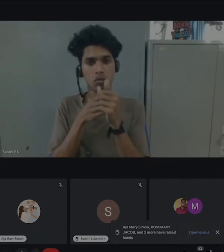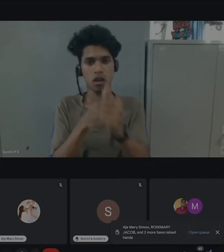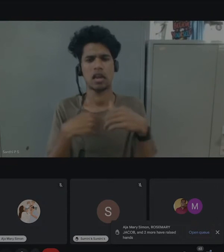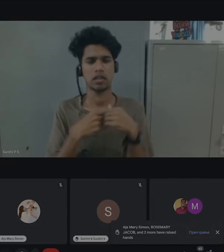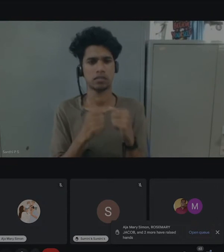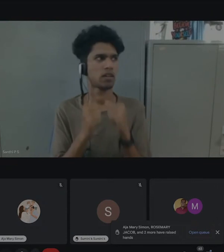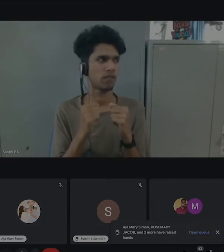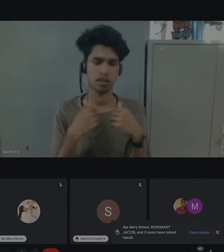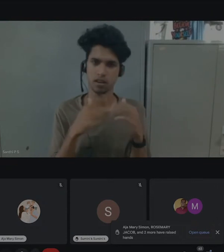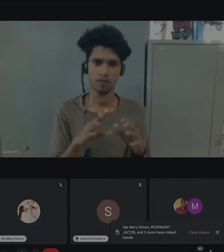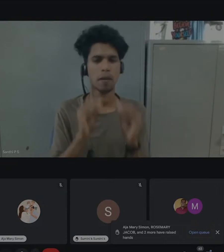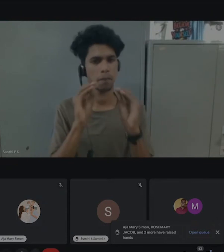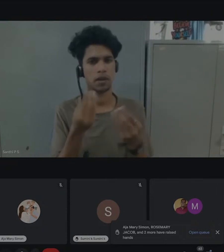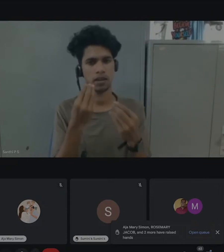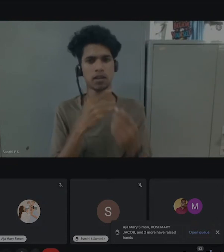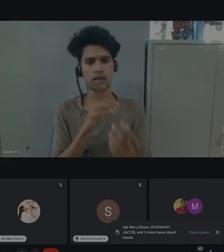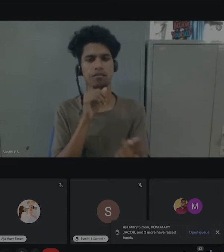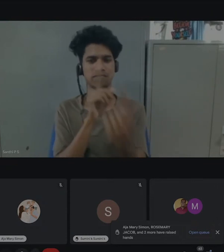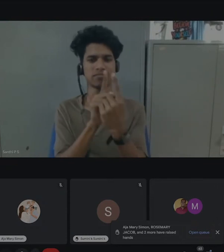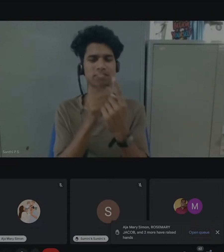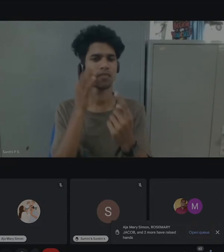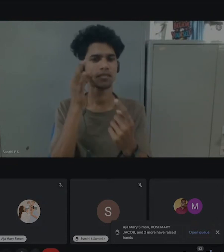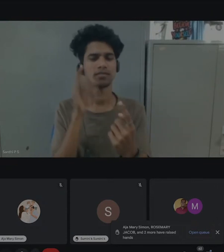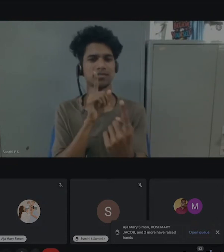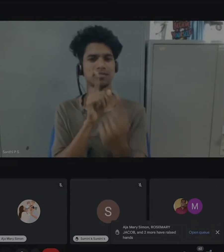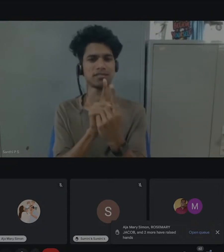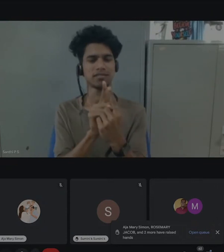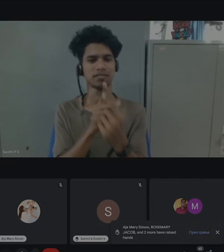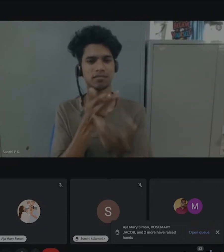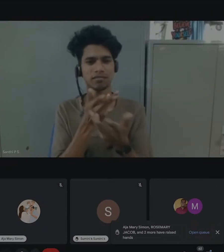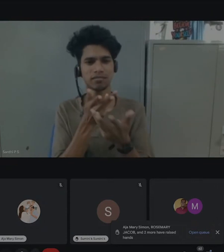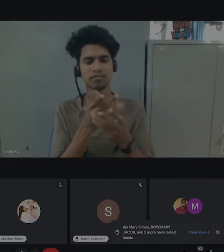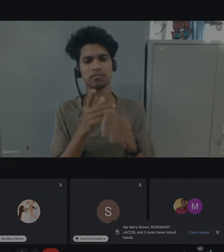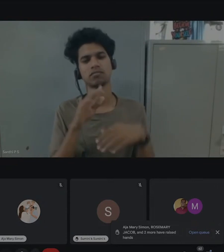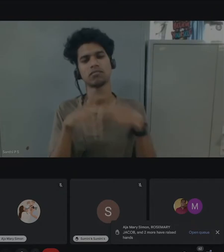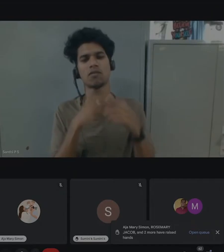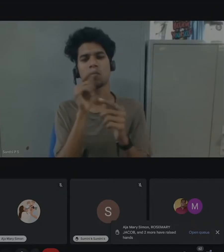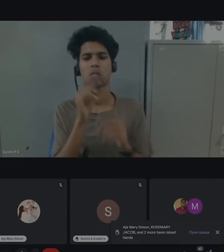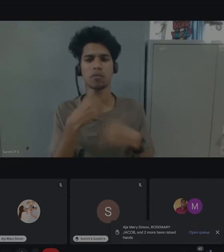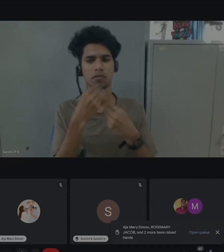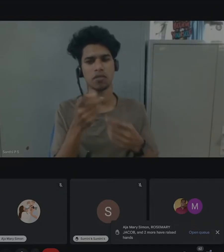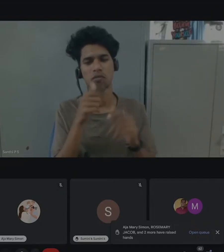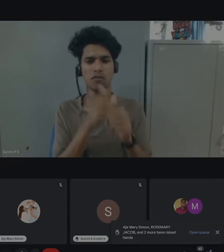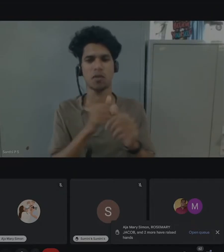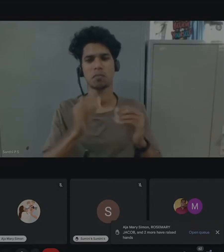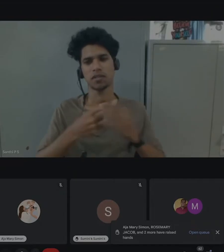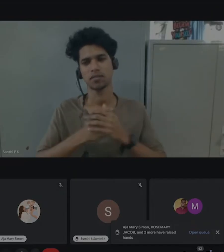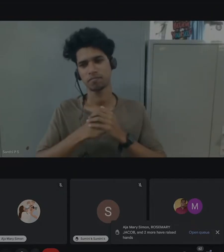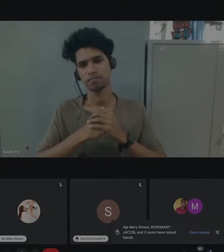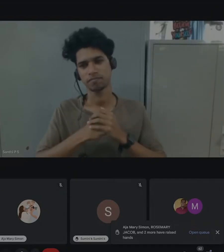പറ്റത്തുള്ളൂ. അതുകൊണ്ട് നേരിട്ട് കാണിക്കുക. കാണിക്കുമ്പോൾ അവർ പറയും റെഗുലറായിട്ട് എടുക്കണോ വേണ്ടയോ എന്നുള്ളതെല്ലാം. ഓക്കെ മാം. അപ്പൊ നമുക്ക്